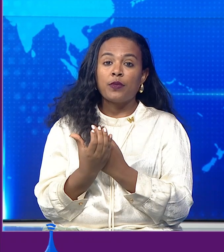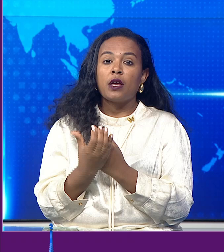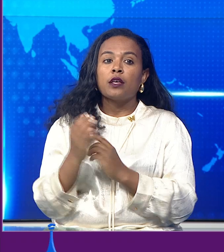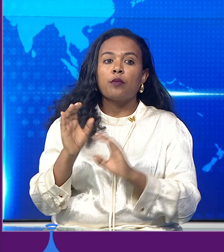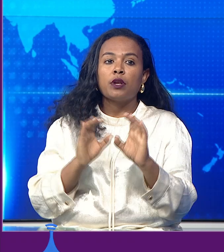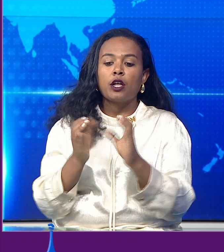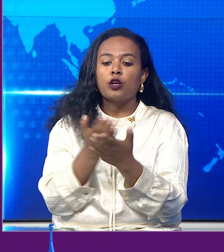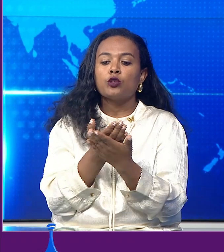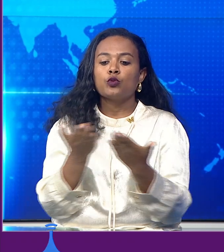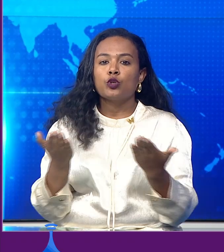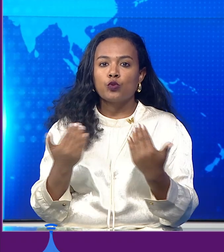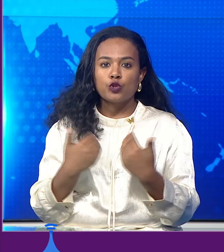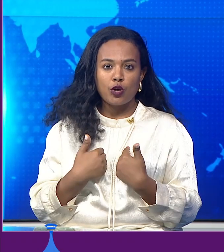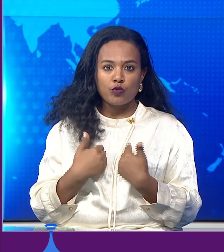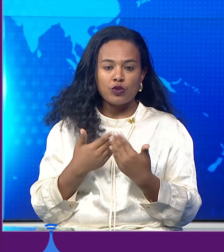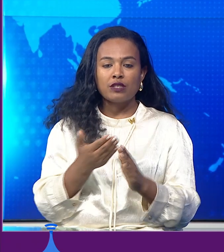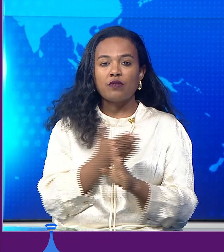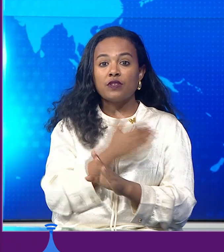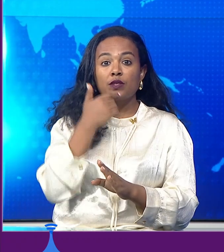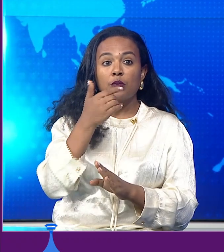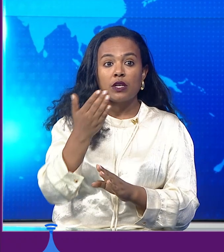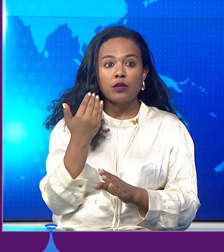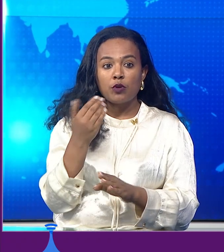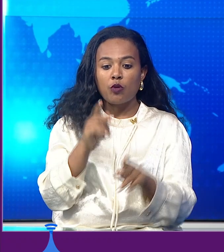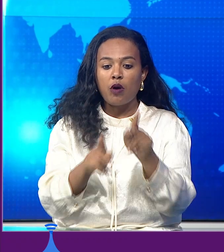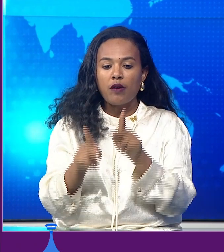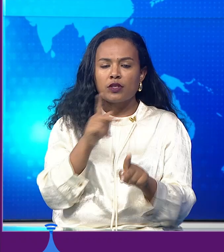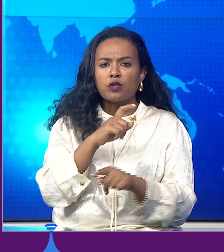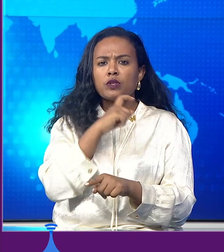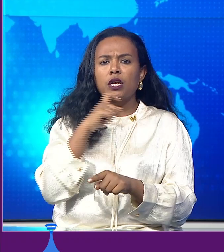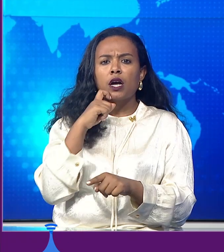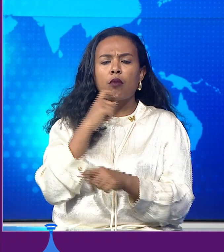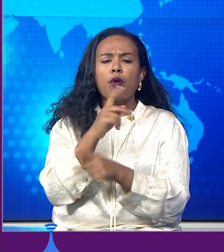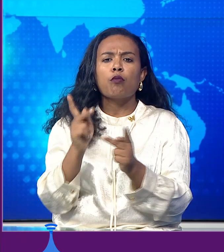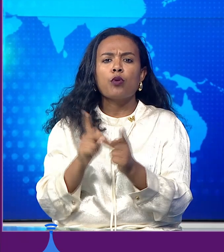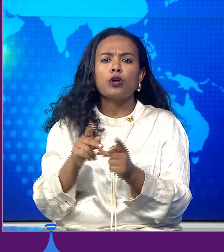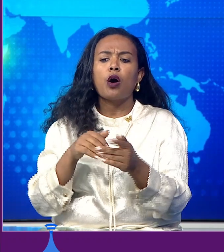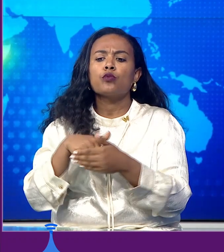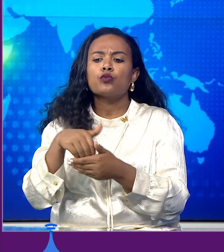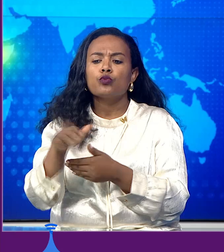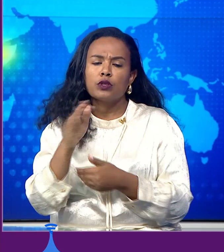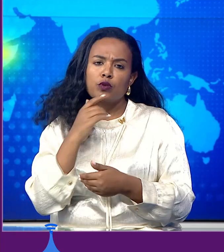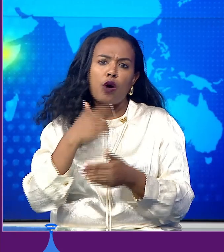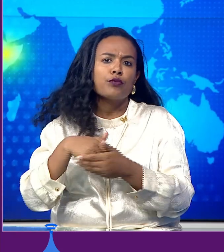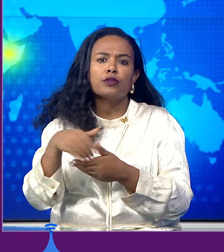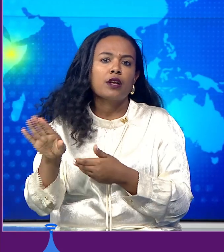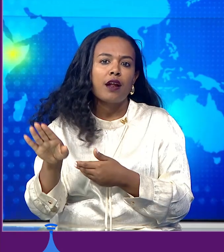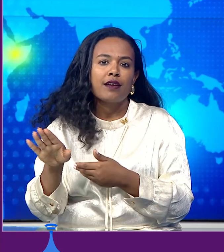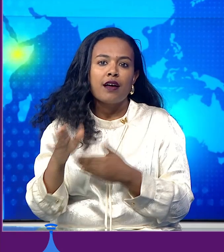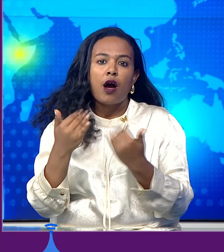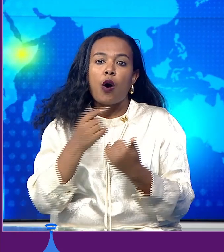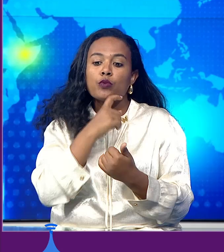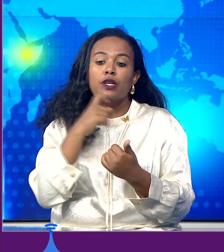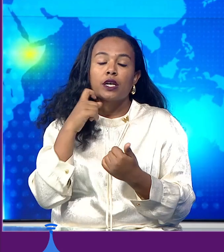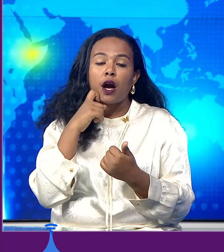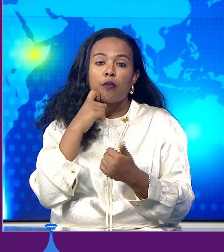የምናደርጋቸው ነገሮችን አድርገናል። ከዚህ በፊት ሲባል የነበረው ማህበረሰቡን ደረቃማ ቦታ አውጡልን ነው። አውጥተናል ቶታሊ። አሁን ደረቃማ ቦታ ነው